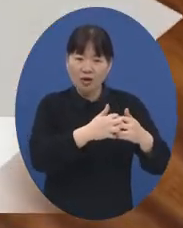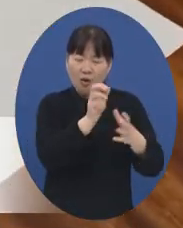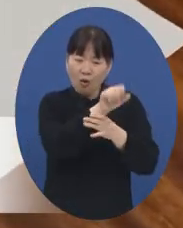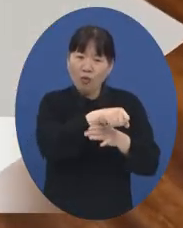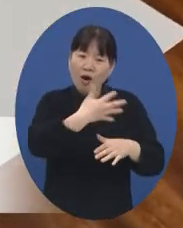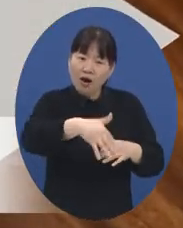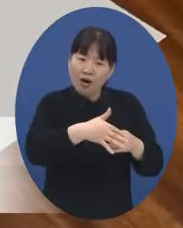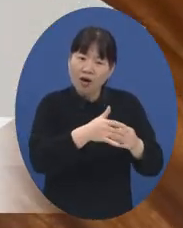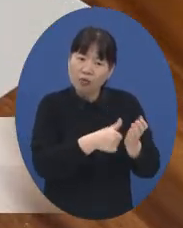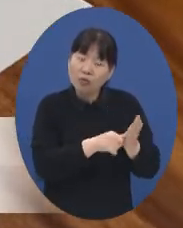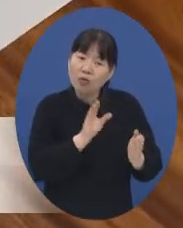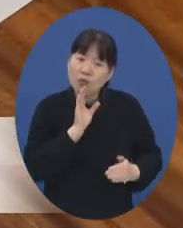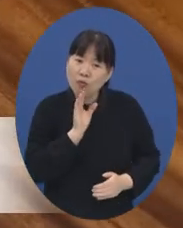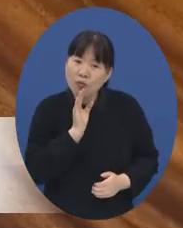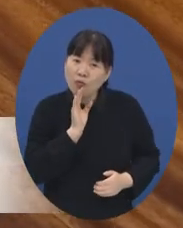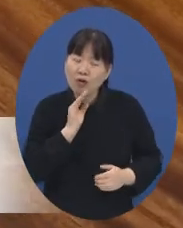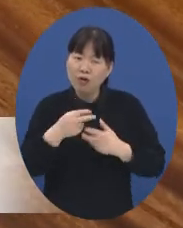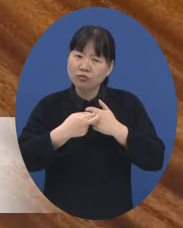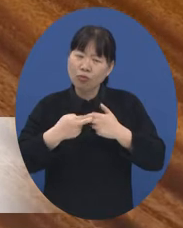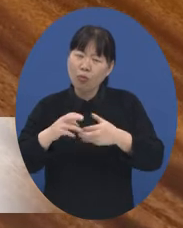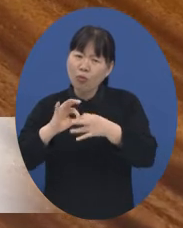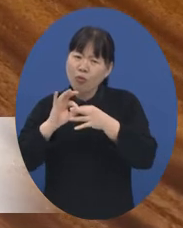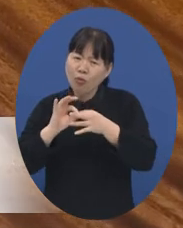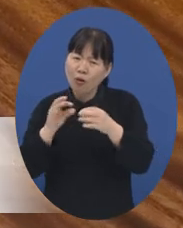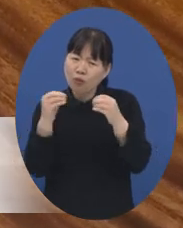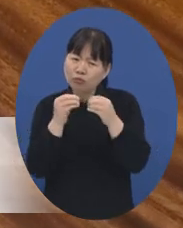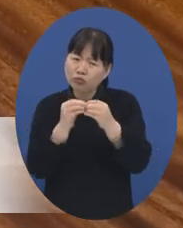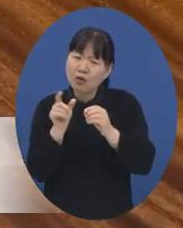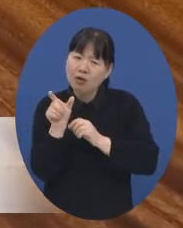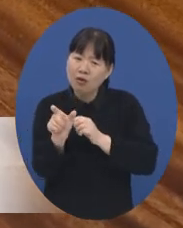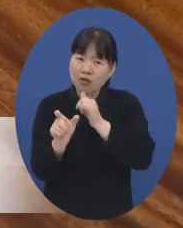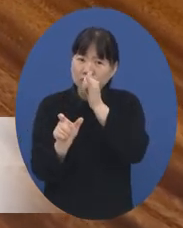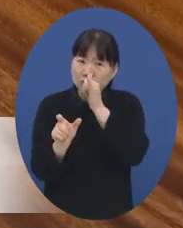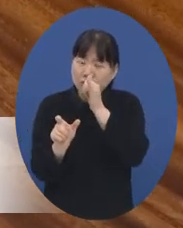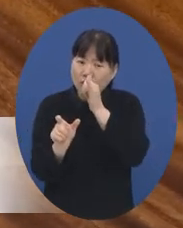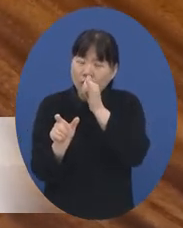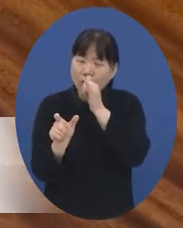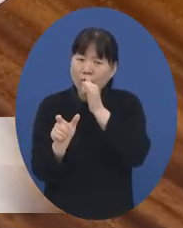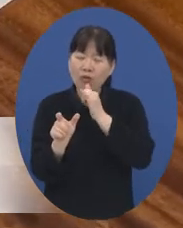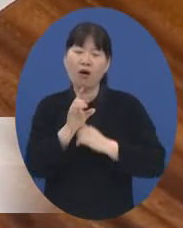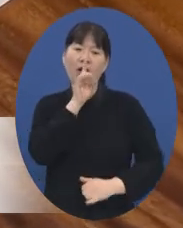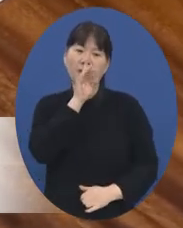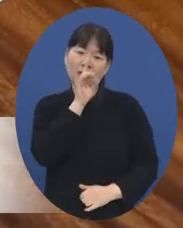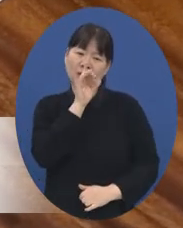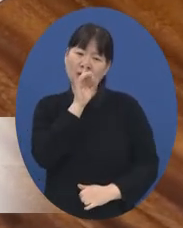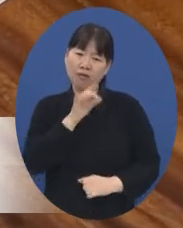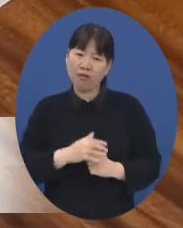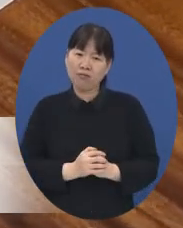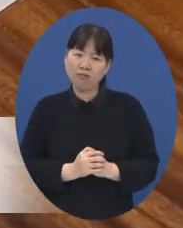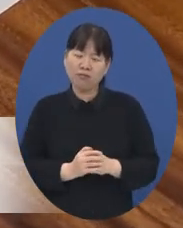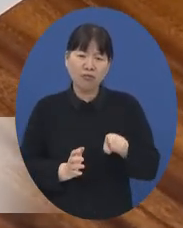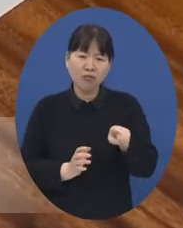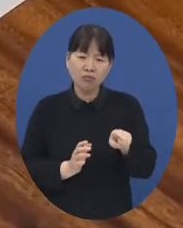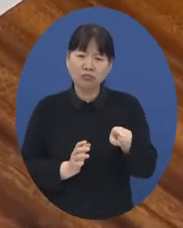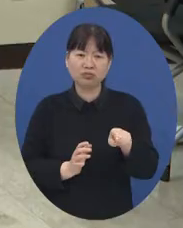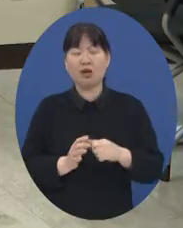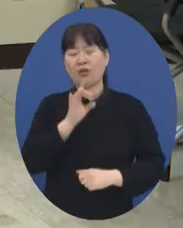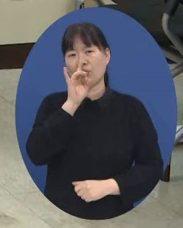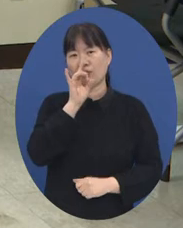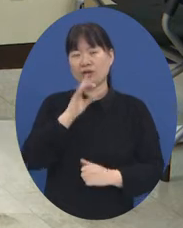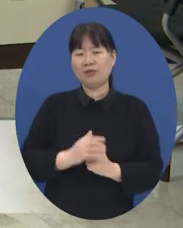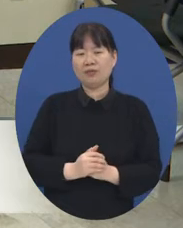못한 제품이어서 의료 관련된 이런 문구들이 들어가 있는 전단지가 있어서도 안 되고 기사들이 있어서도 안